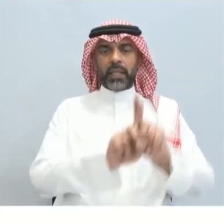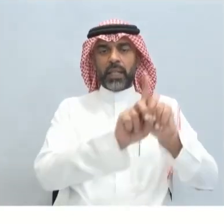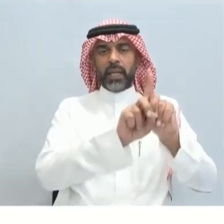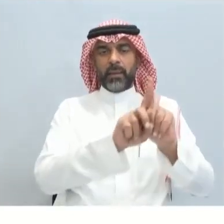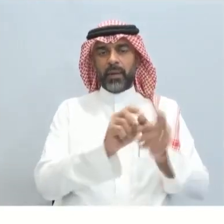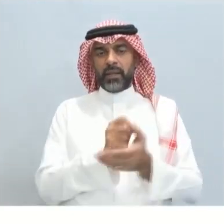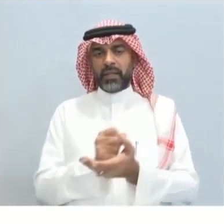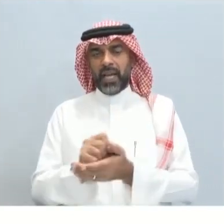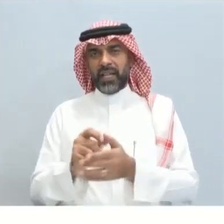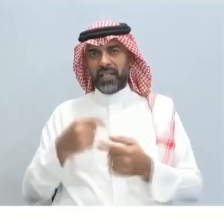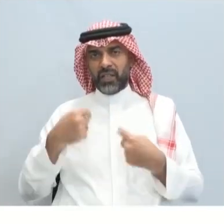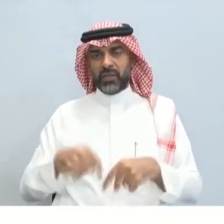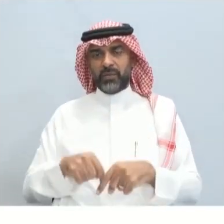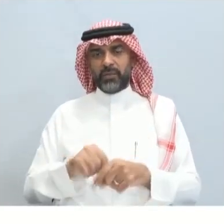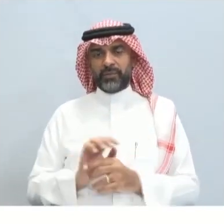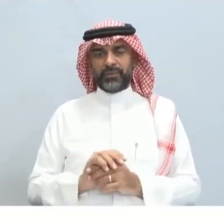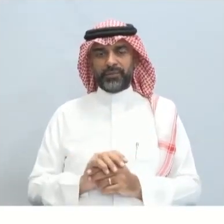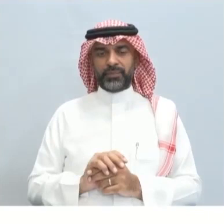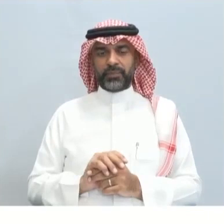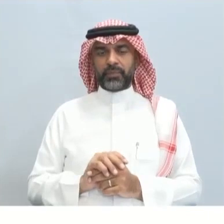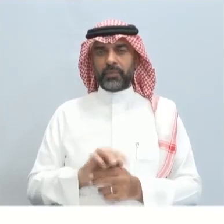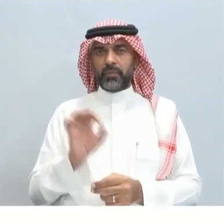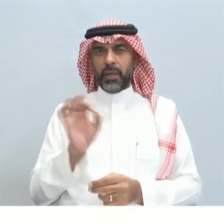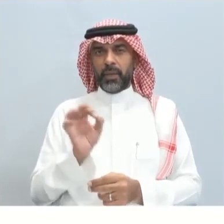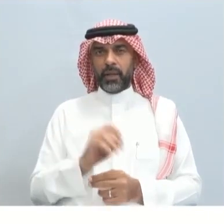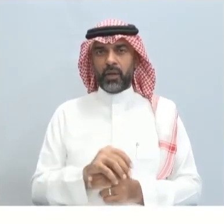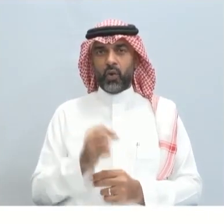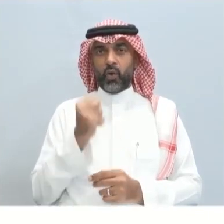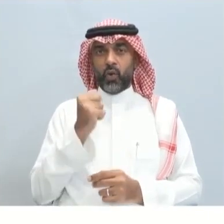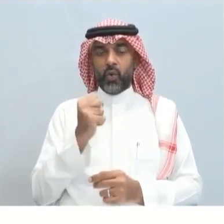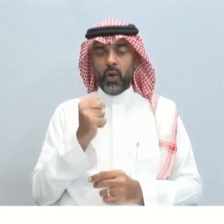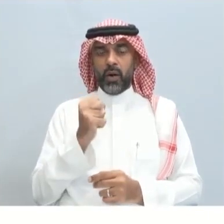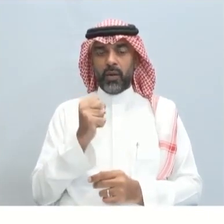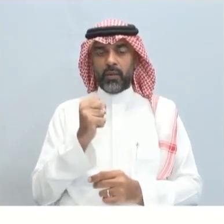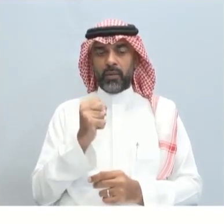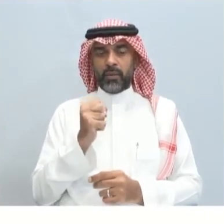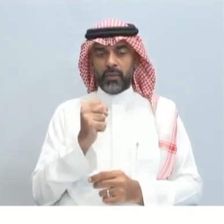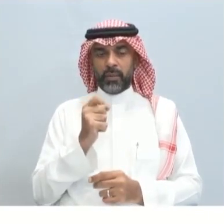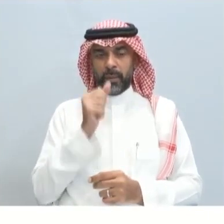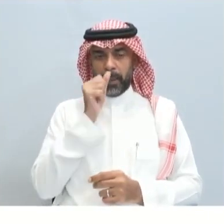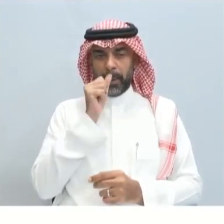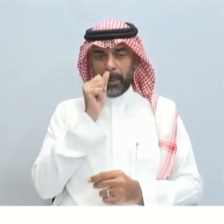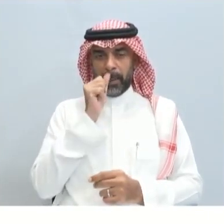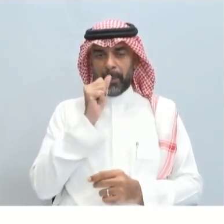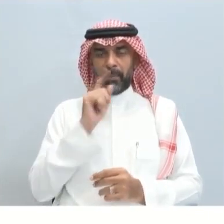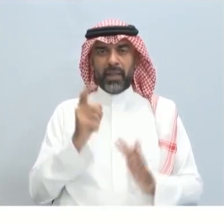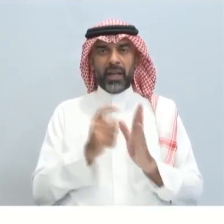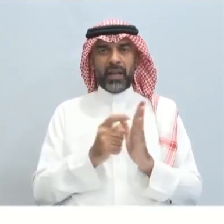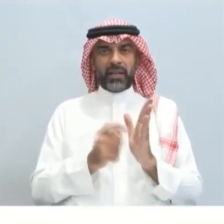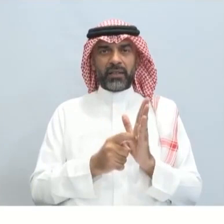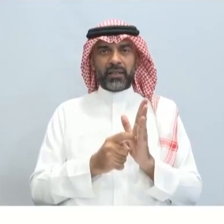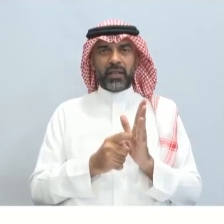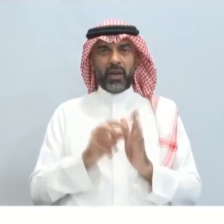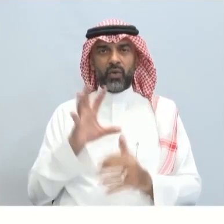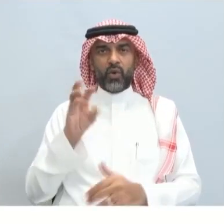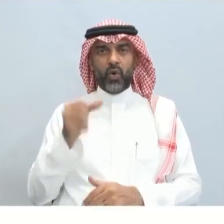وضع الاتزان من امثلتها القوه التي تؤثر بها نابض كانت تتناسب مع مقدار